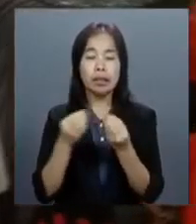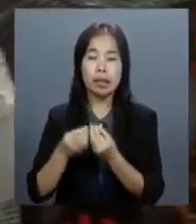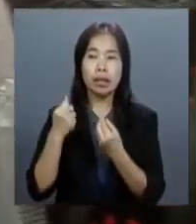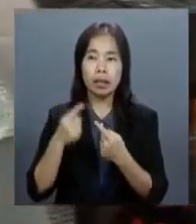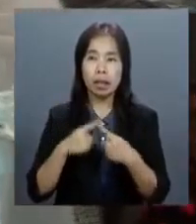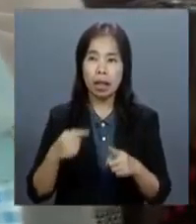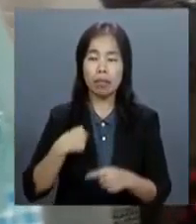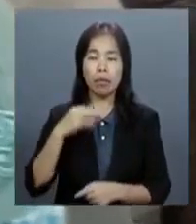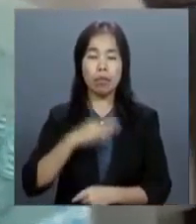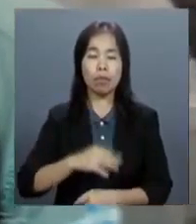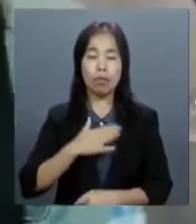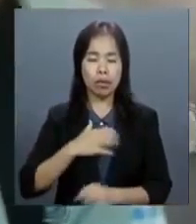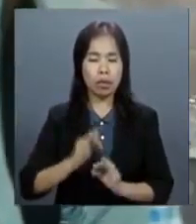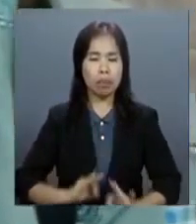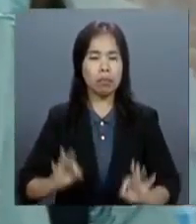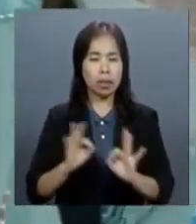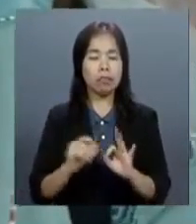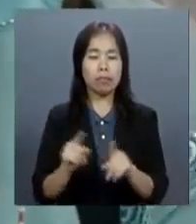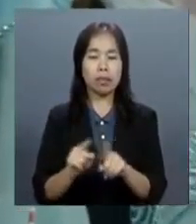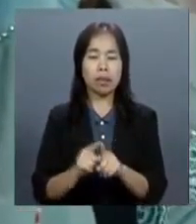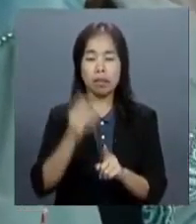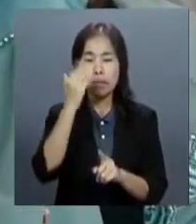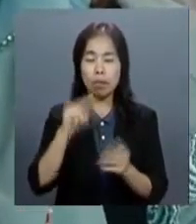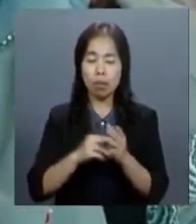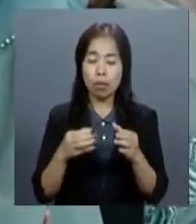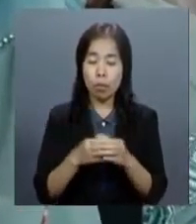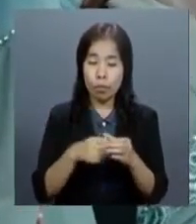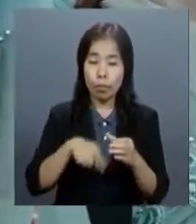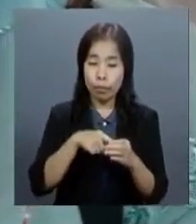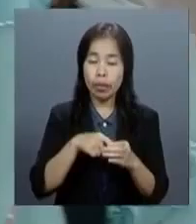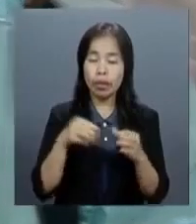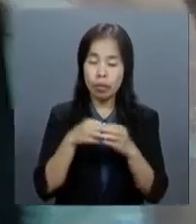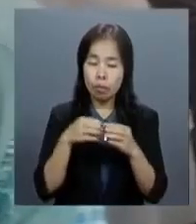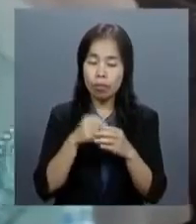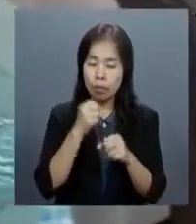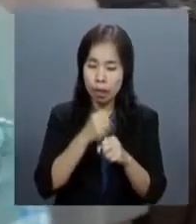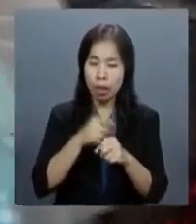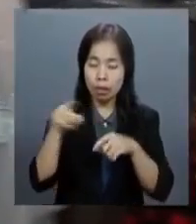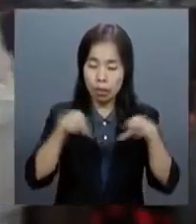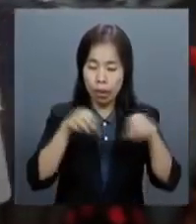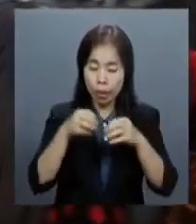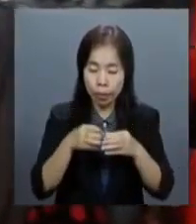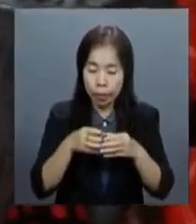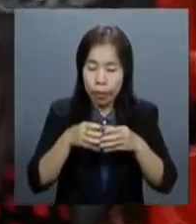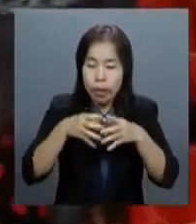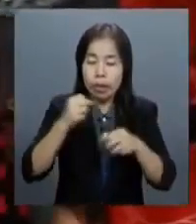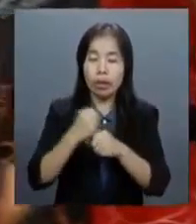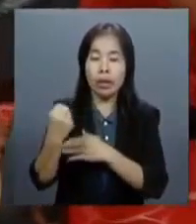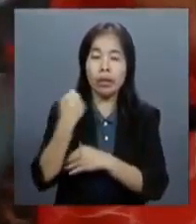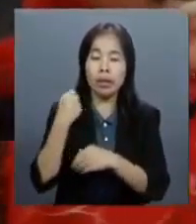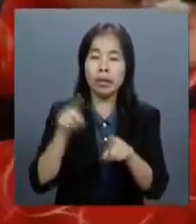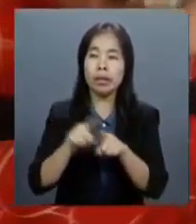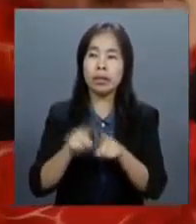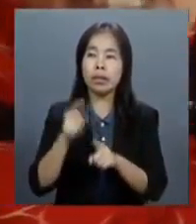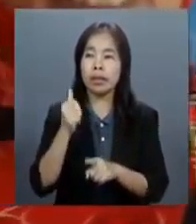ความรู้สึกว่าเราก็สำคัญเพราะว่าเล็กๆเหมือนกับก้อนกรวดก้อนทรายแต่พอรวมกันมันก็แข็งแรงขึ้นแล้วมันก็สามารถ